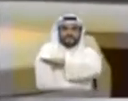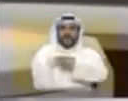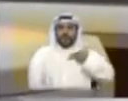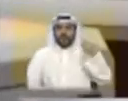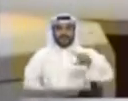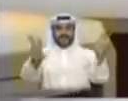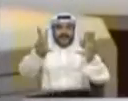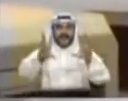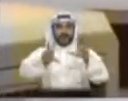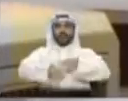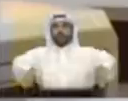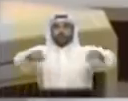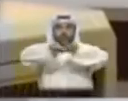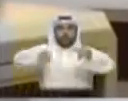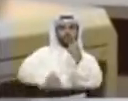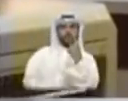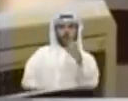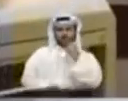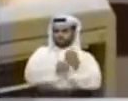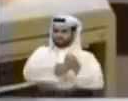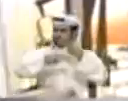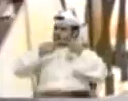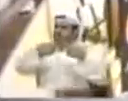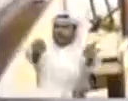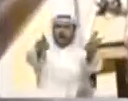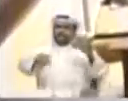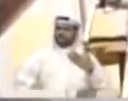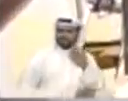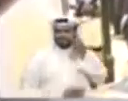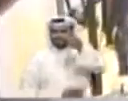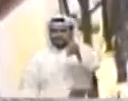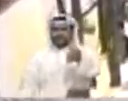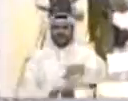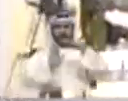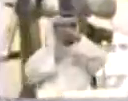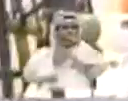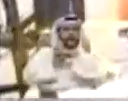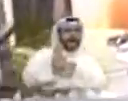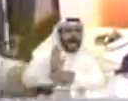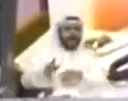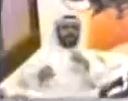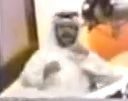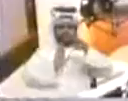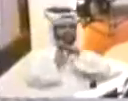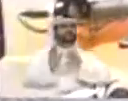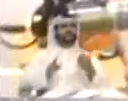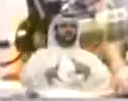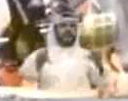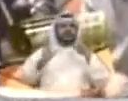اسره واحده، كرسوا جل اوقاتهم خلال فتره العيد لتقديم برامج اذاعيه شيقه